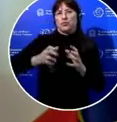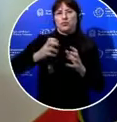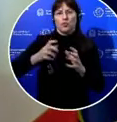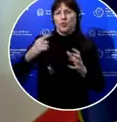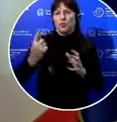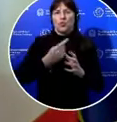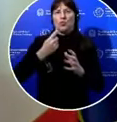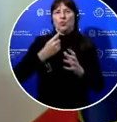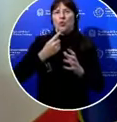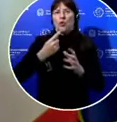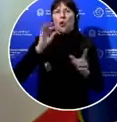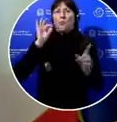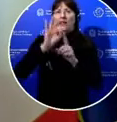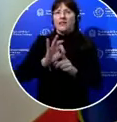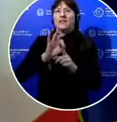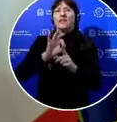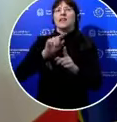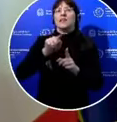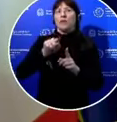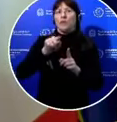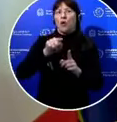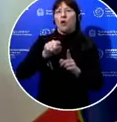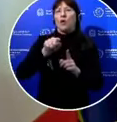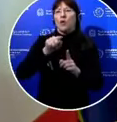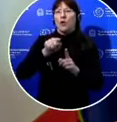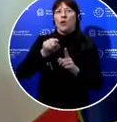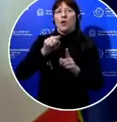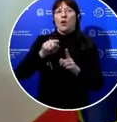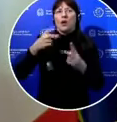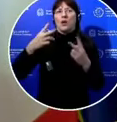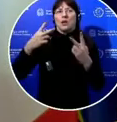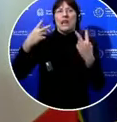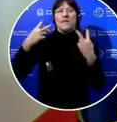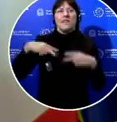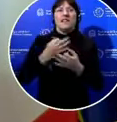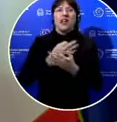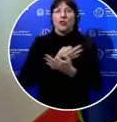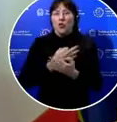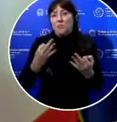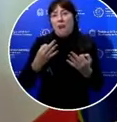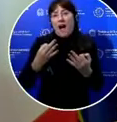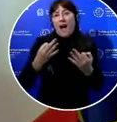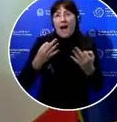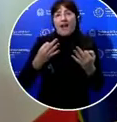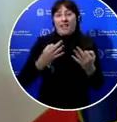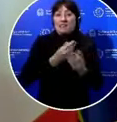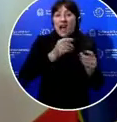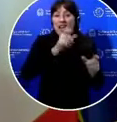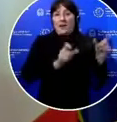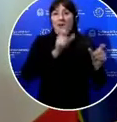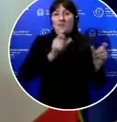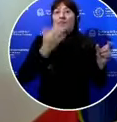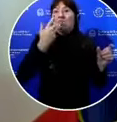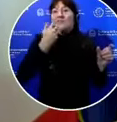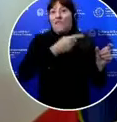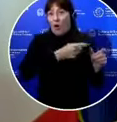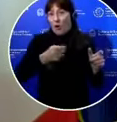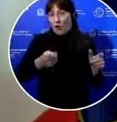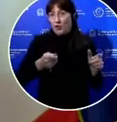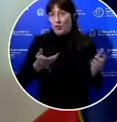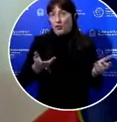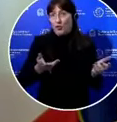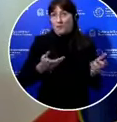necessario appunto a fare in modo tale che si costruisca quella vita normale a cui anelano molte delle persone che sono